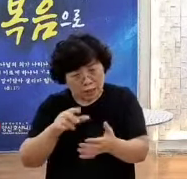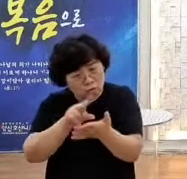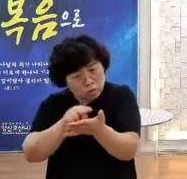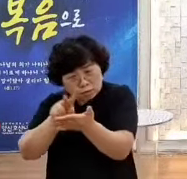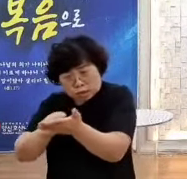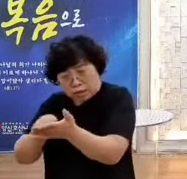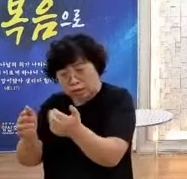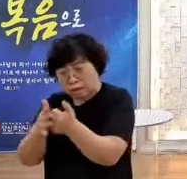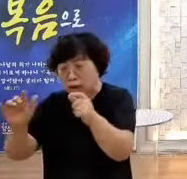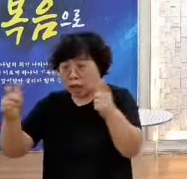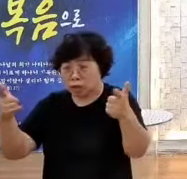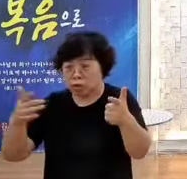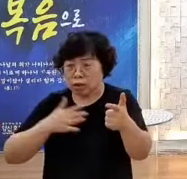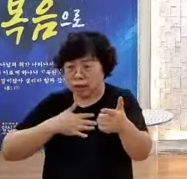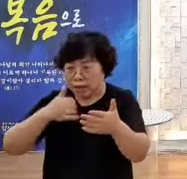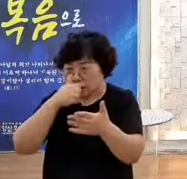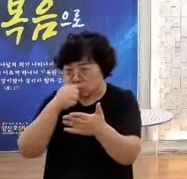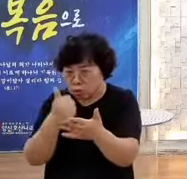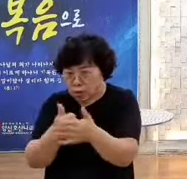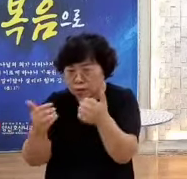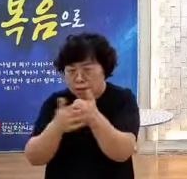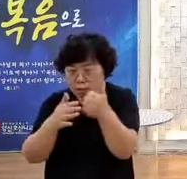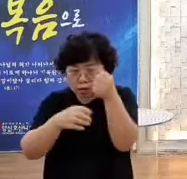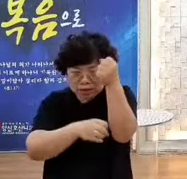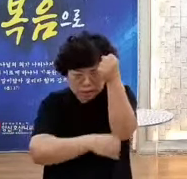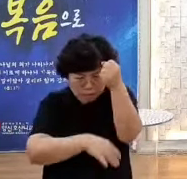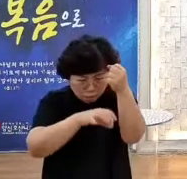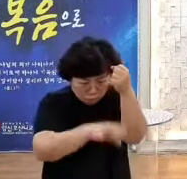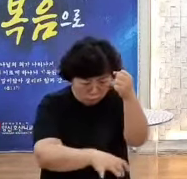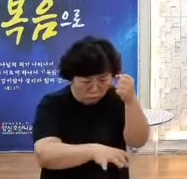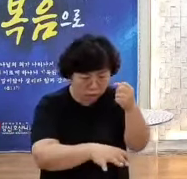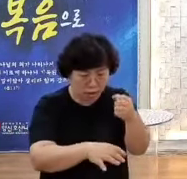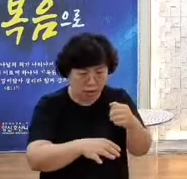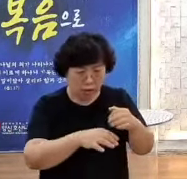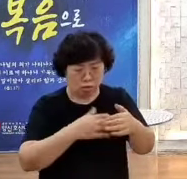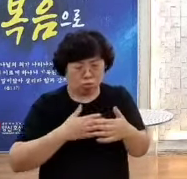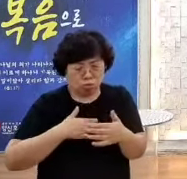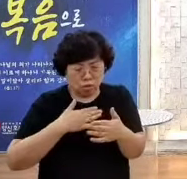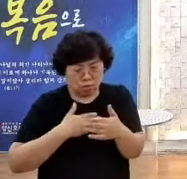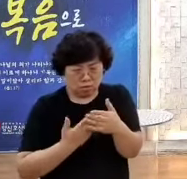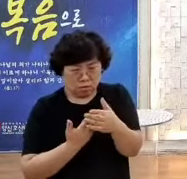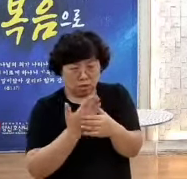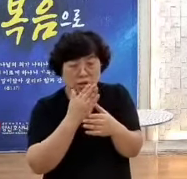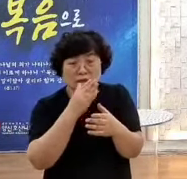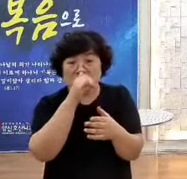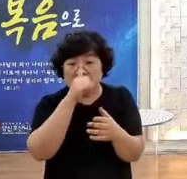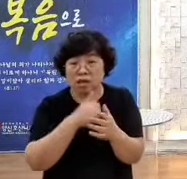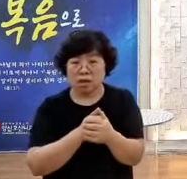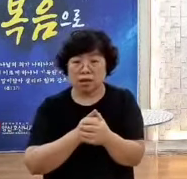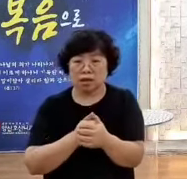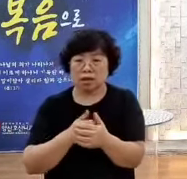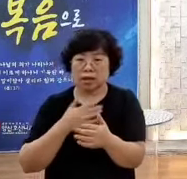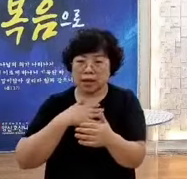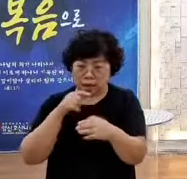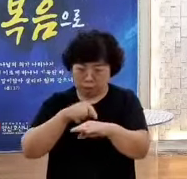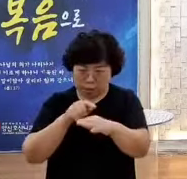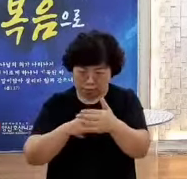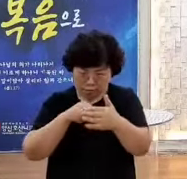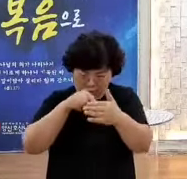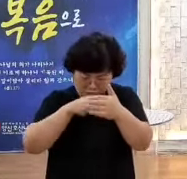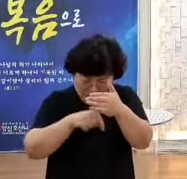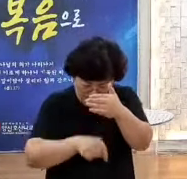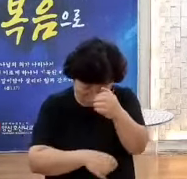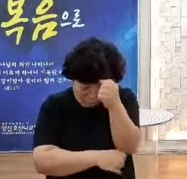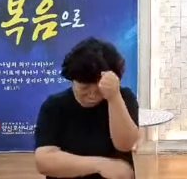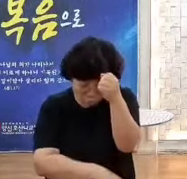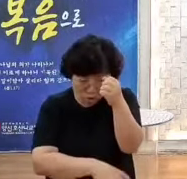그래서 우리 마음 가운데 이 깊은 곳에서 아직도 해결되지 못한 죄가 있다.